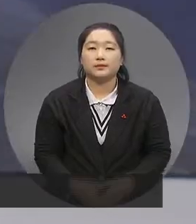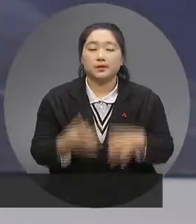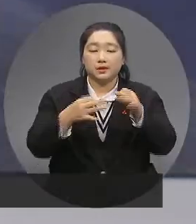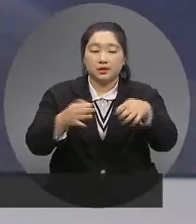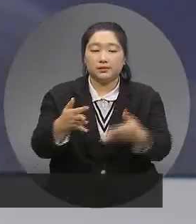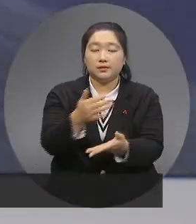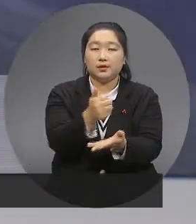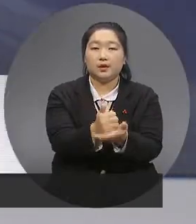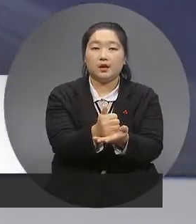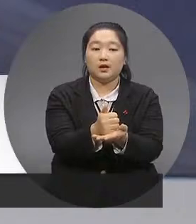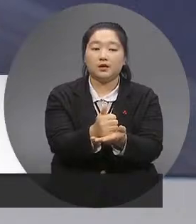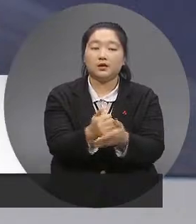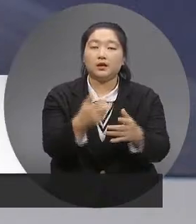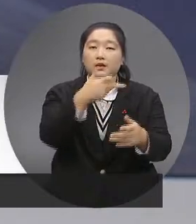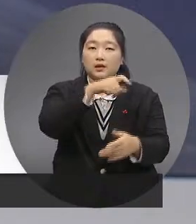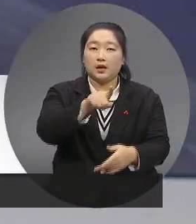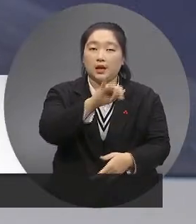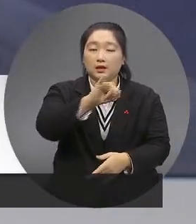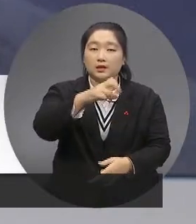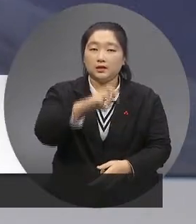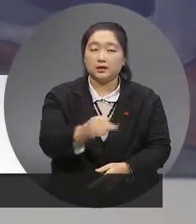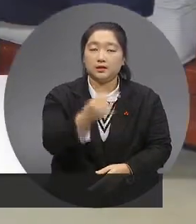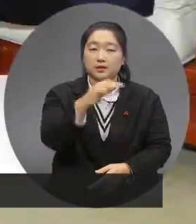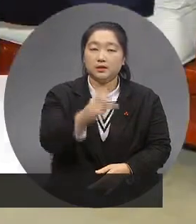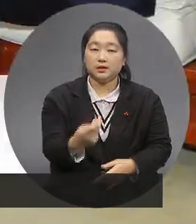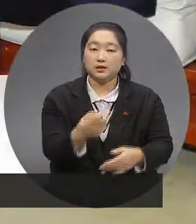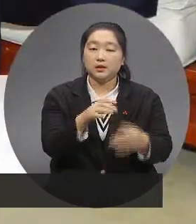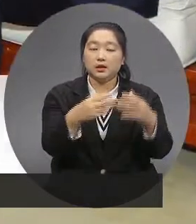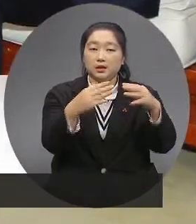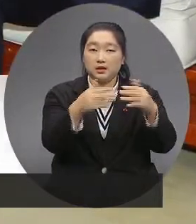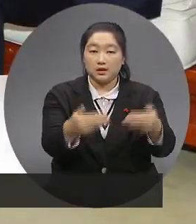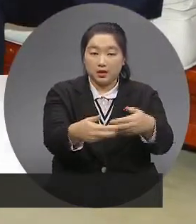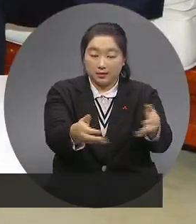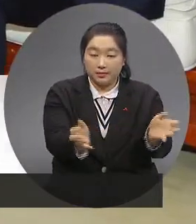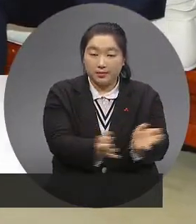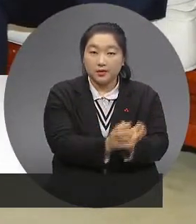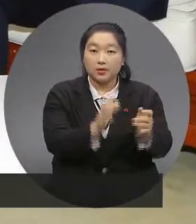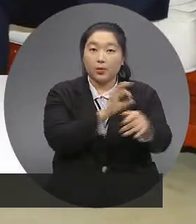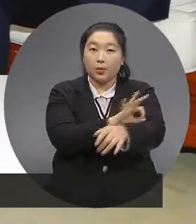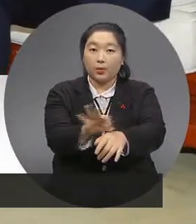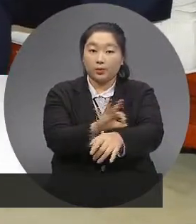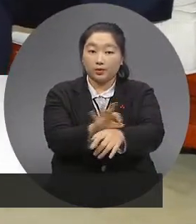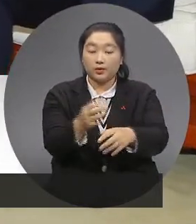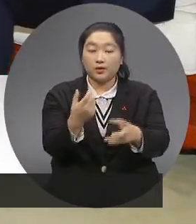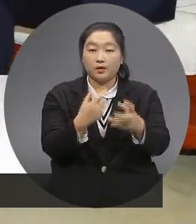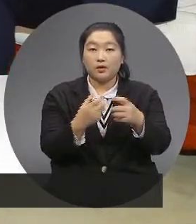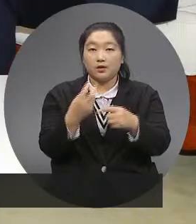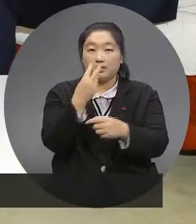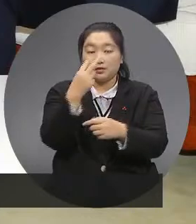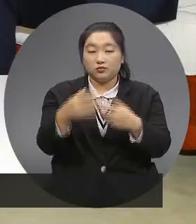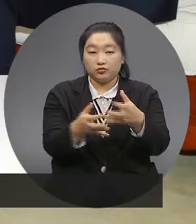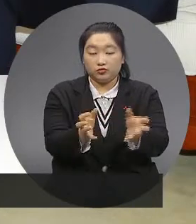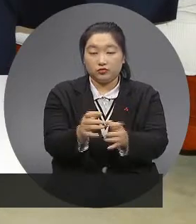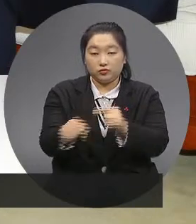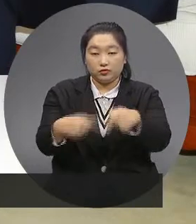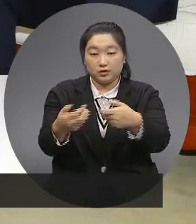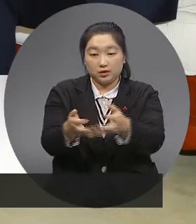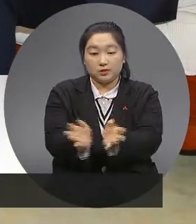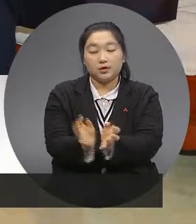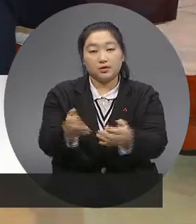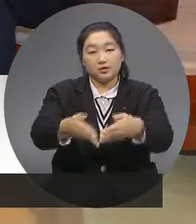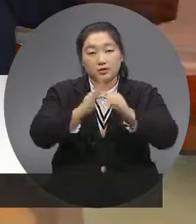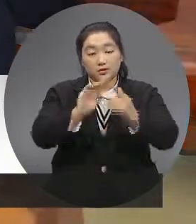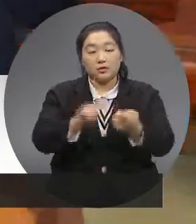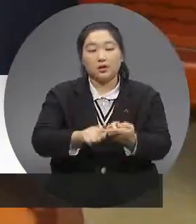김용환 충북지사가 카이스트 바이오메디컬 캠퍼스가 들어설 오송 제3생명과학 국가산업단지 조성과